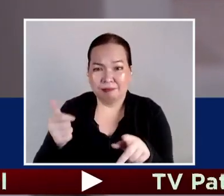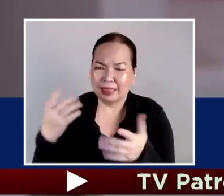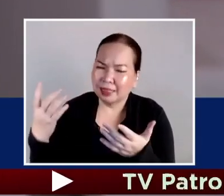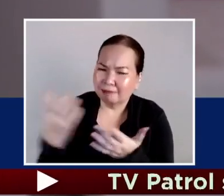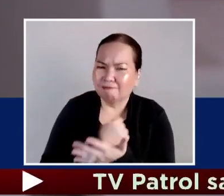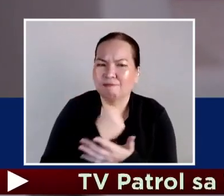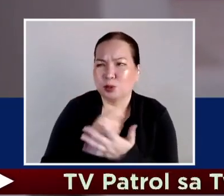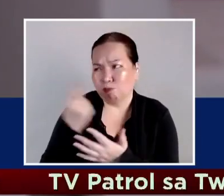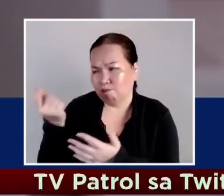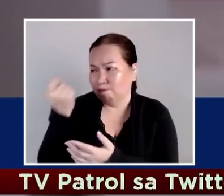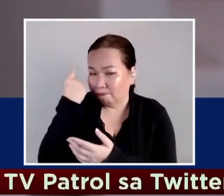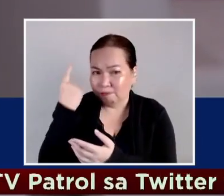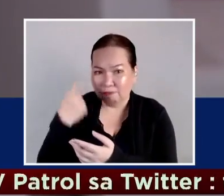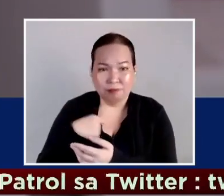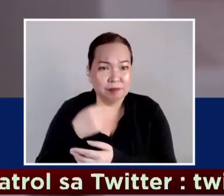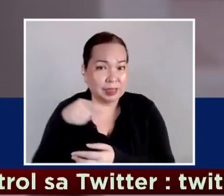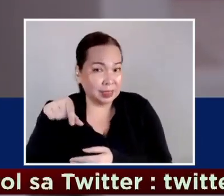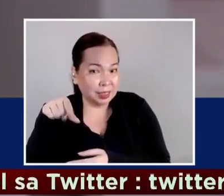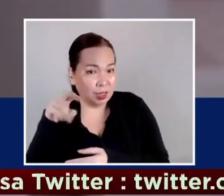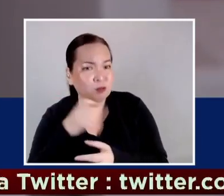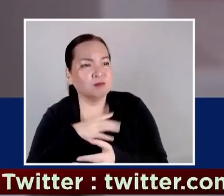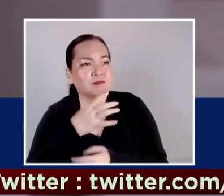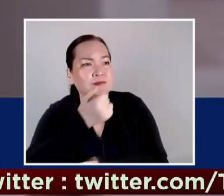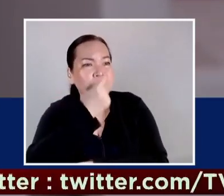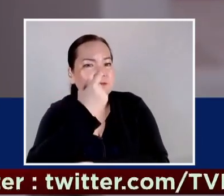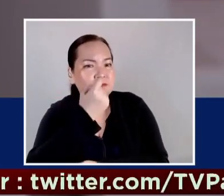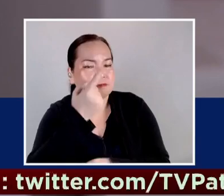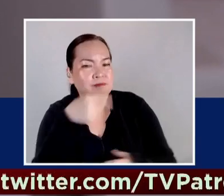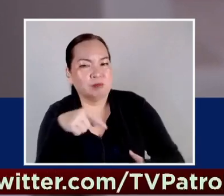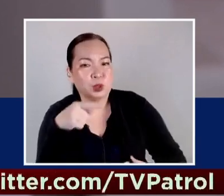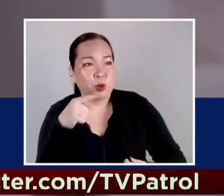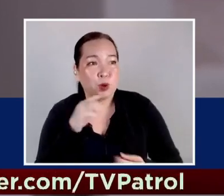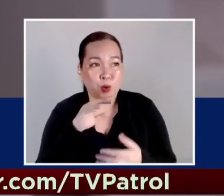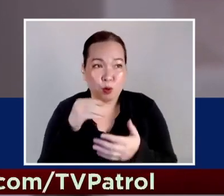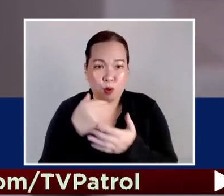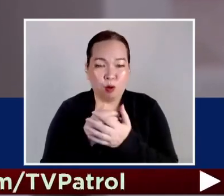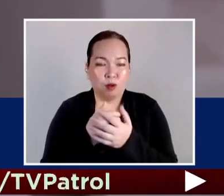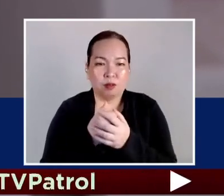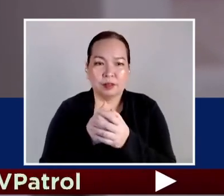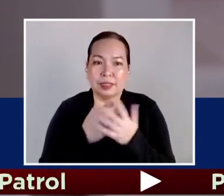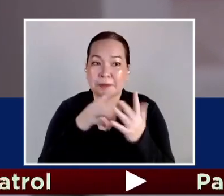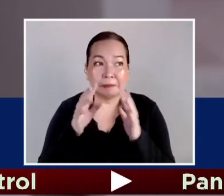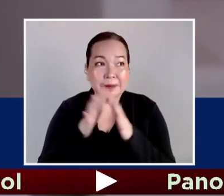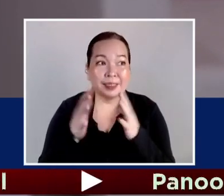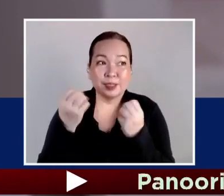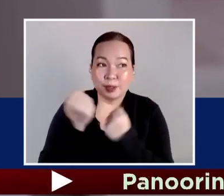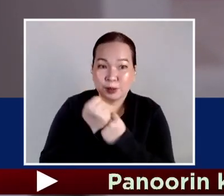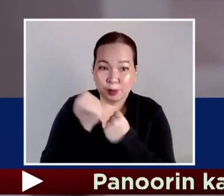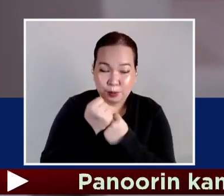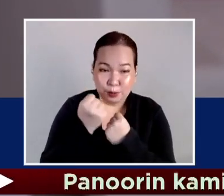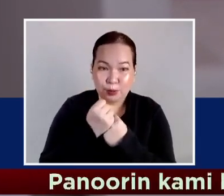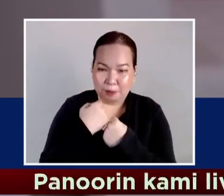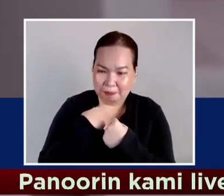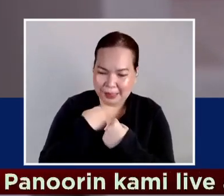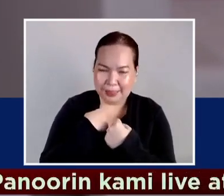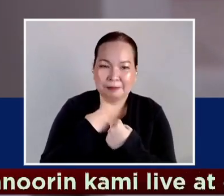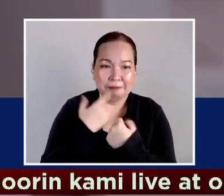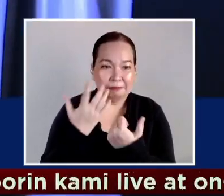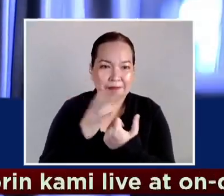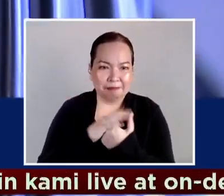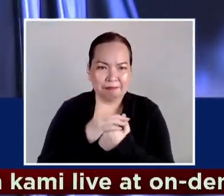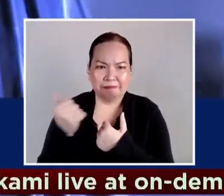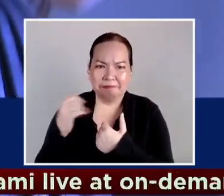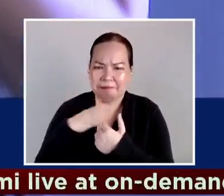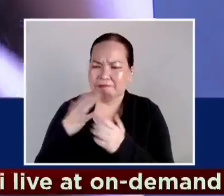you understand. And he's totally understanding about the whole thing and very supportive. And yeah, we're totally